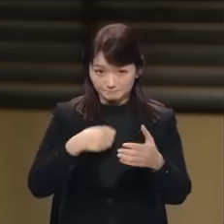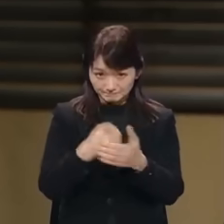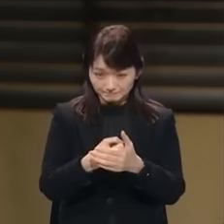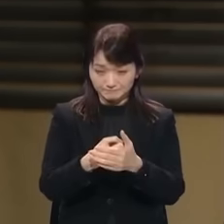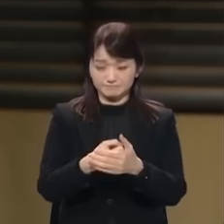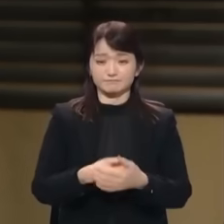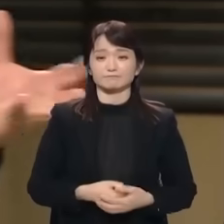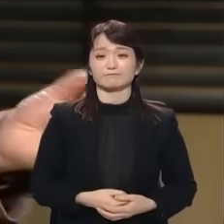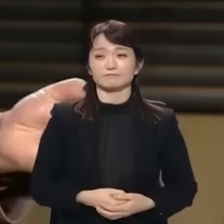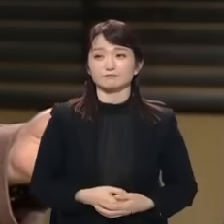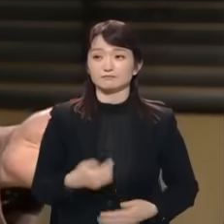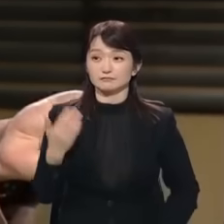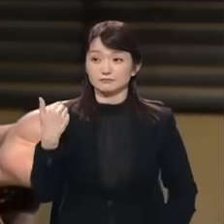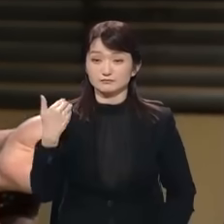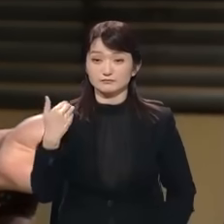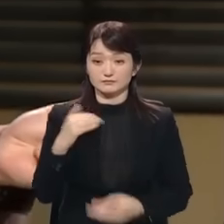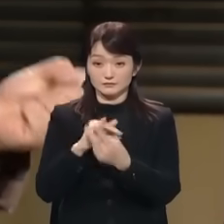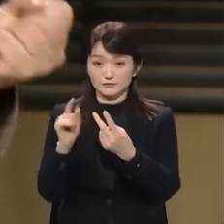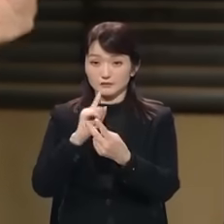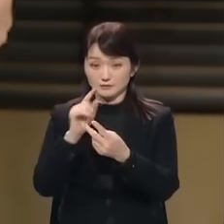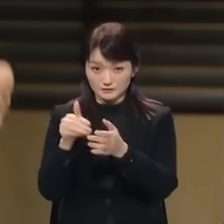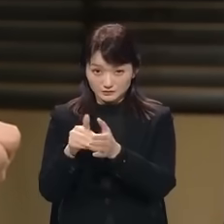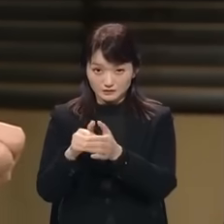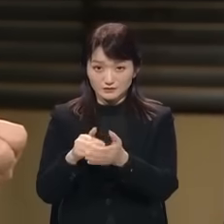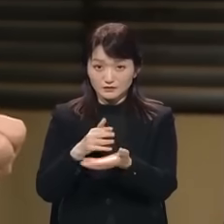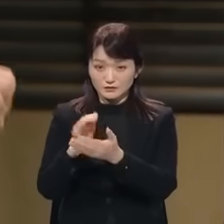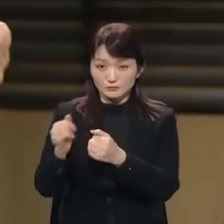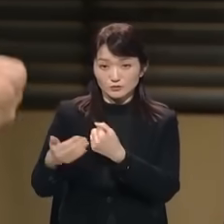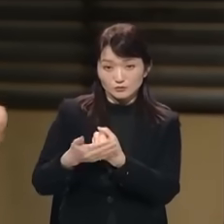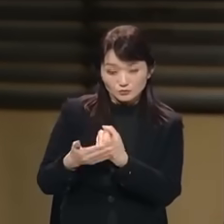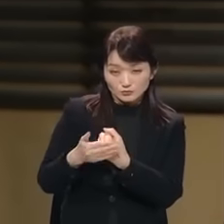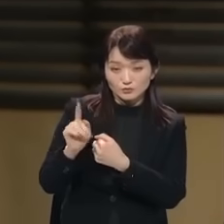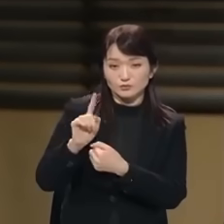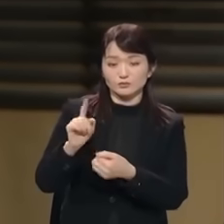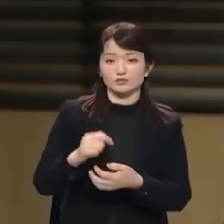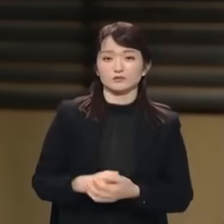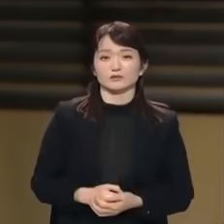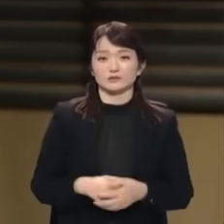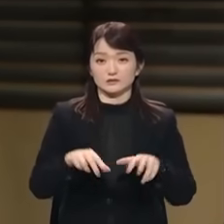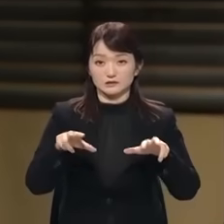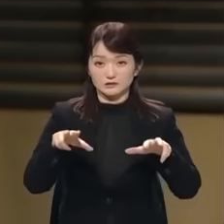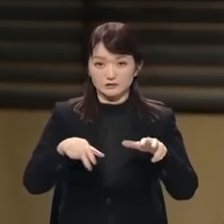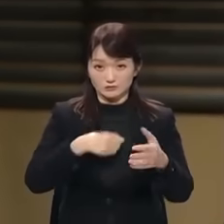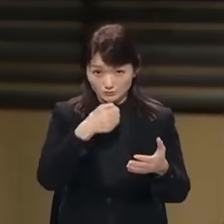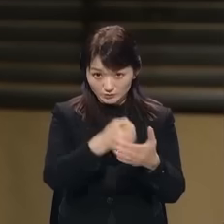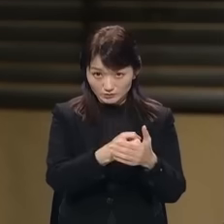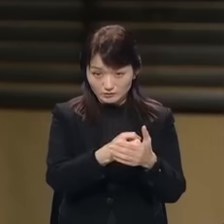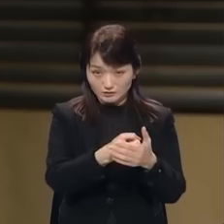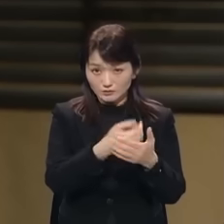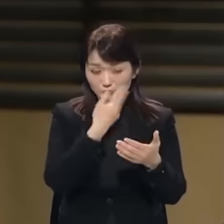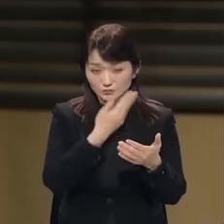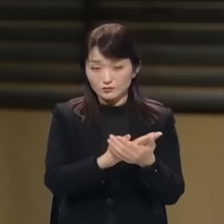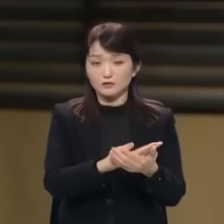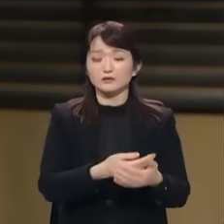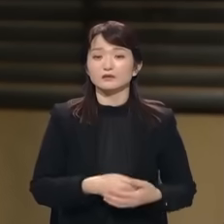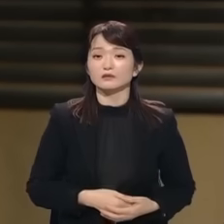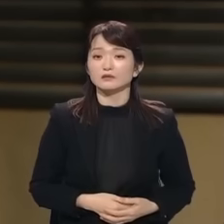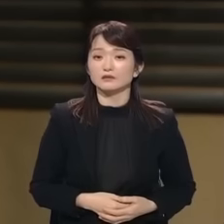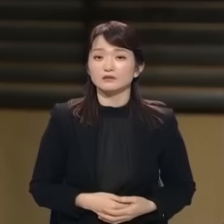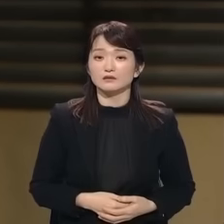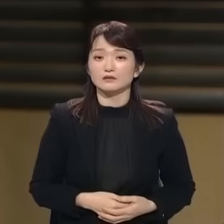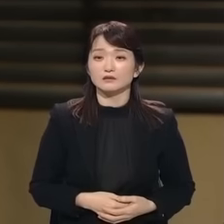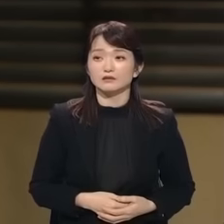하셔야 됩니다 좀 전에 얘기를 다 하셨으니까 전문가의 도움을 얻든 어떻든간에 지금 이제 결단을 하신게 중요하고